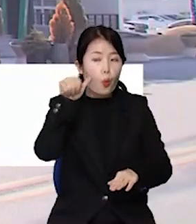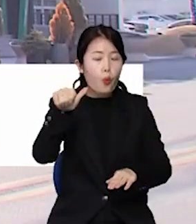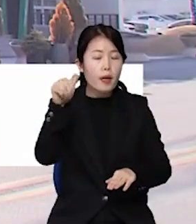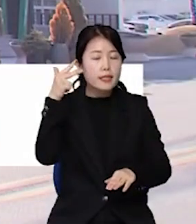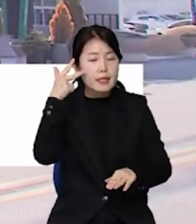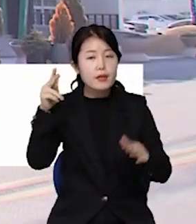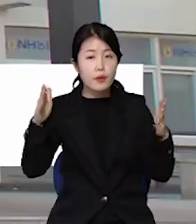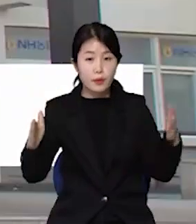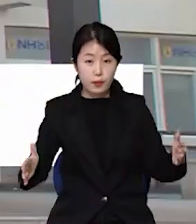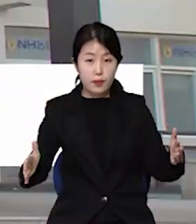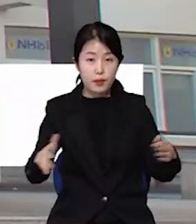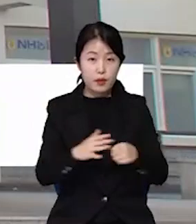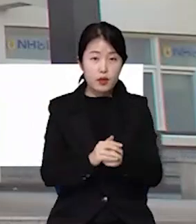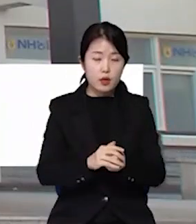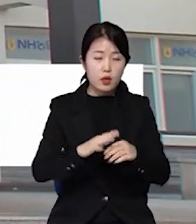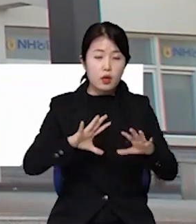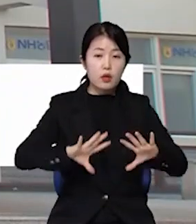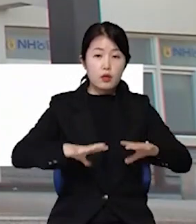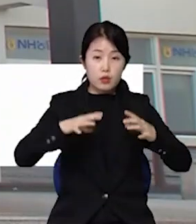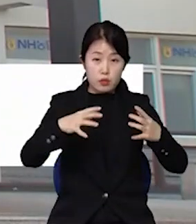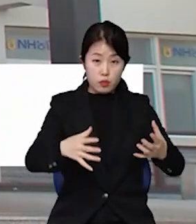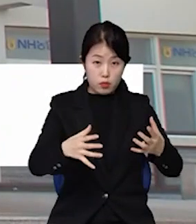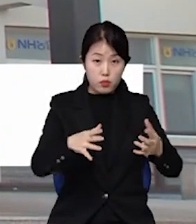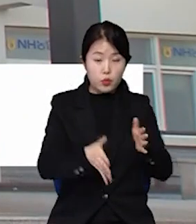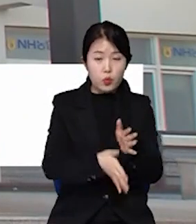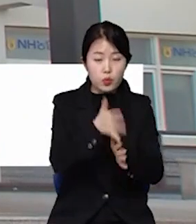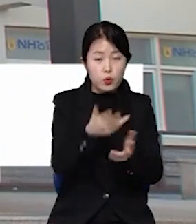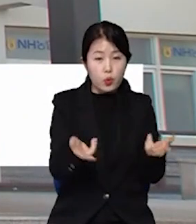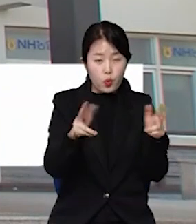동안의 일정으로 도시공원으로 유명한 독일